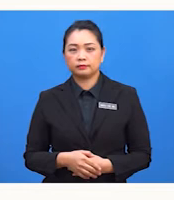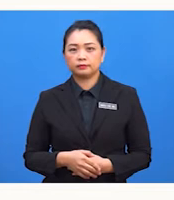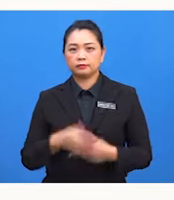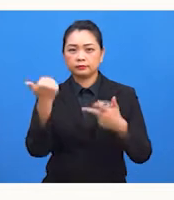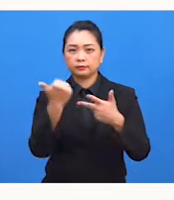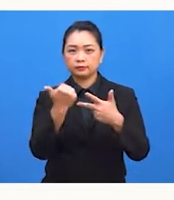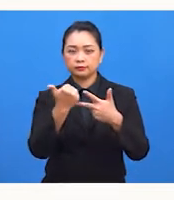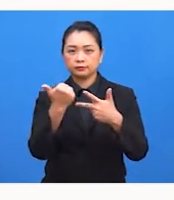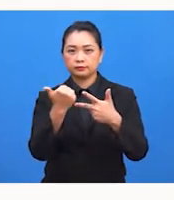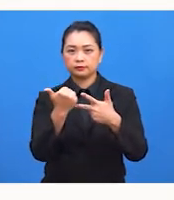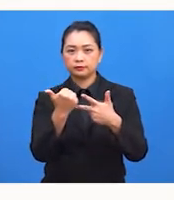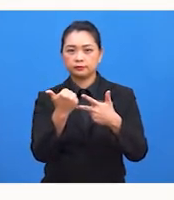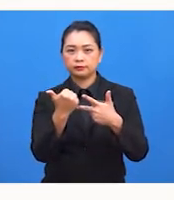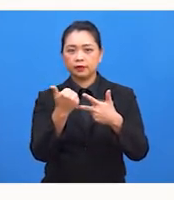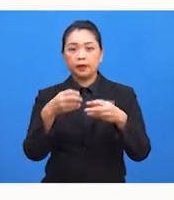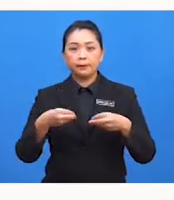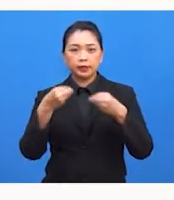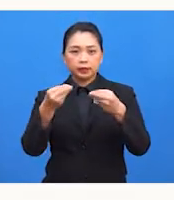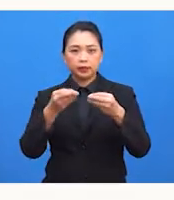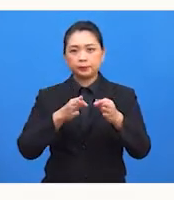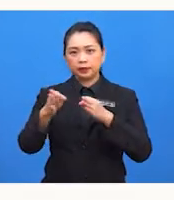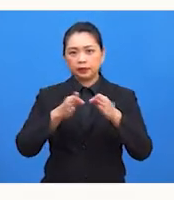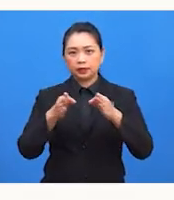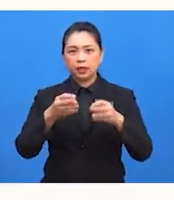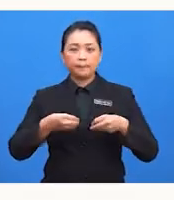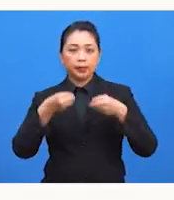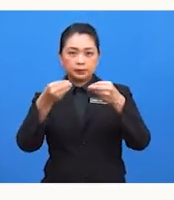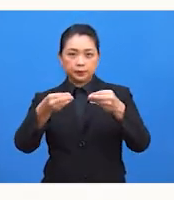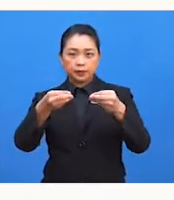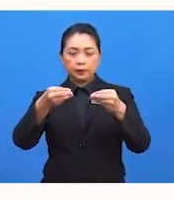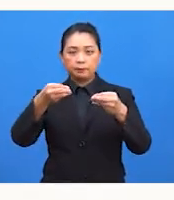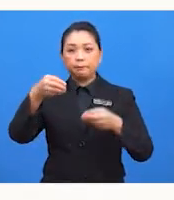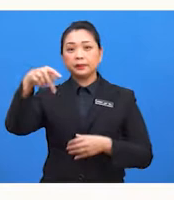berikan penerangan bagi perspektif satu titik lenyap.